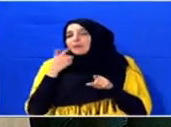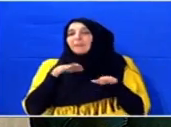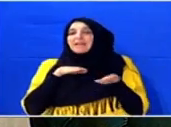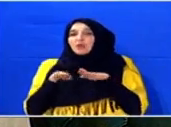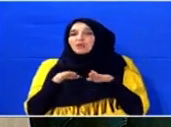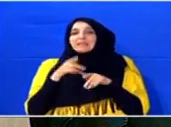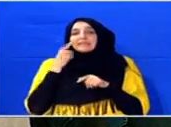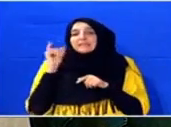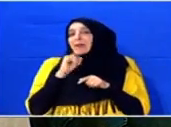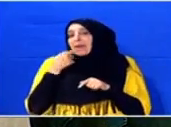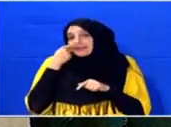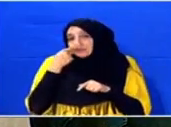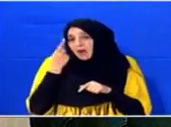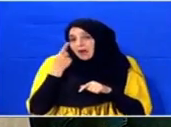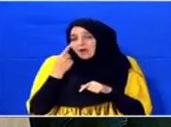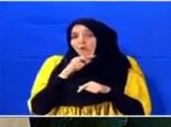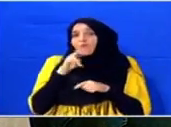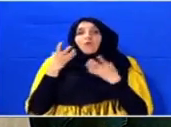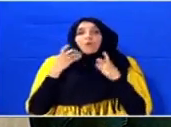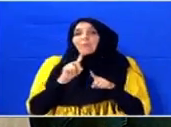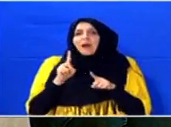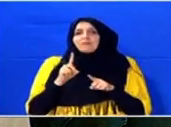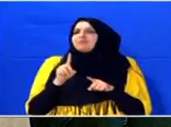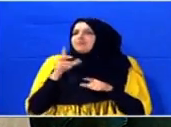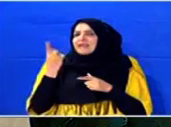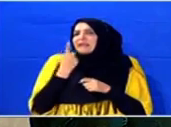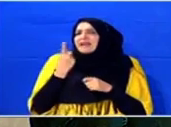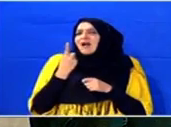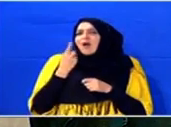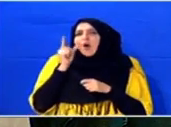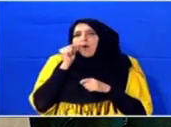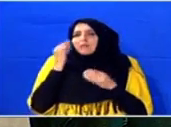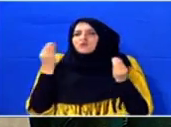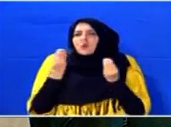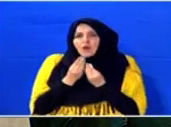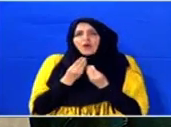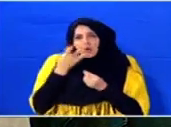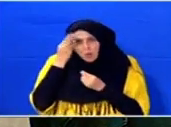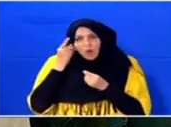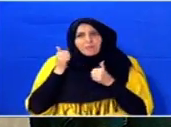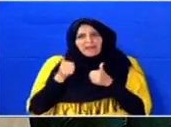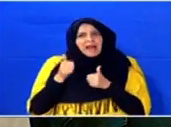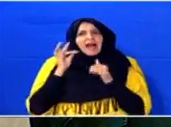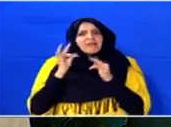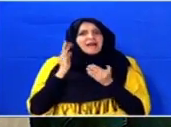الخبير شوفوا اي رجل صلح يفهم هذا الموضوع